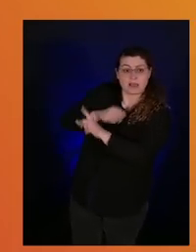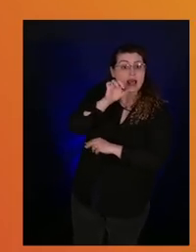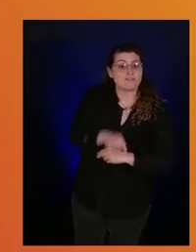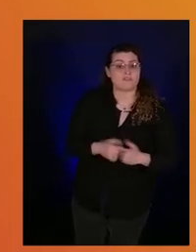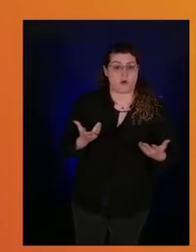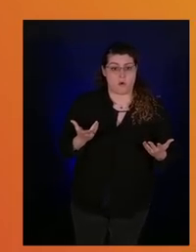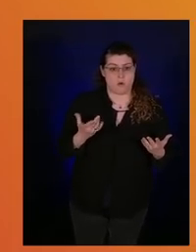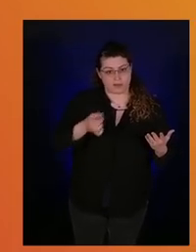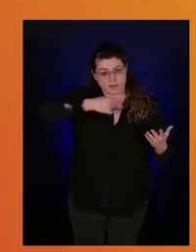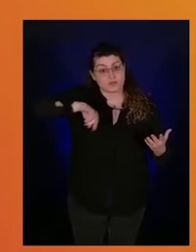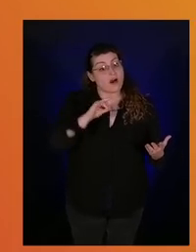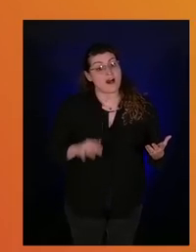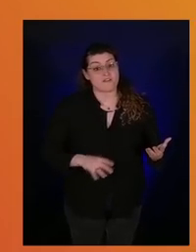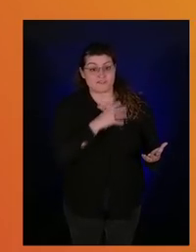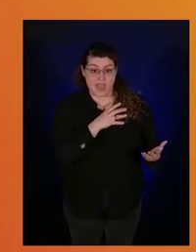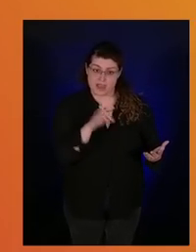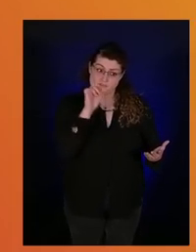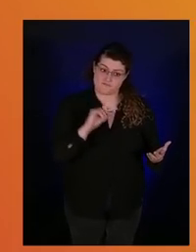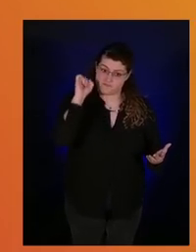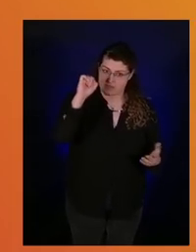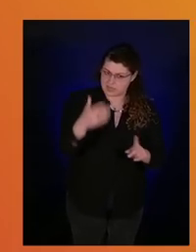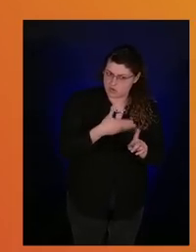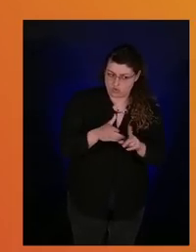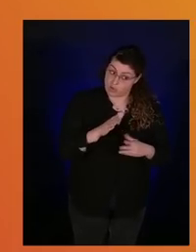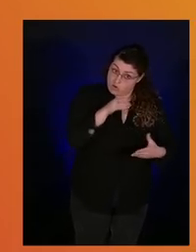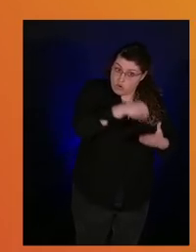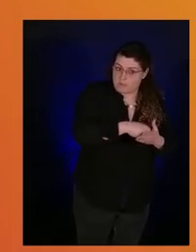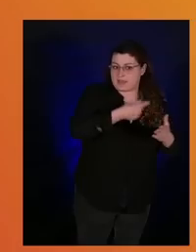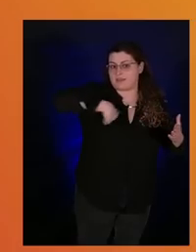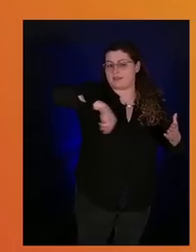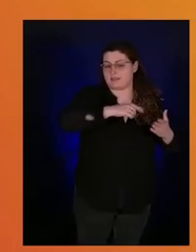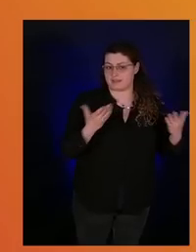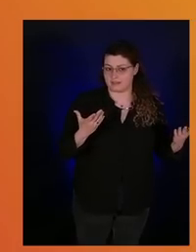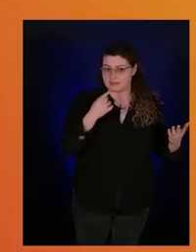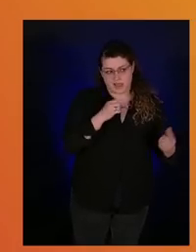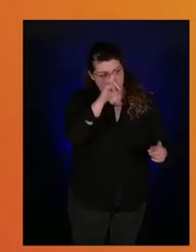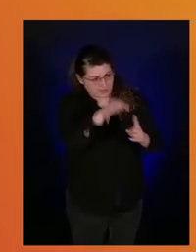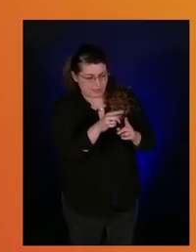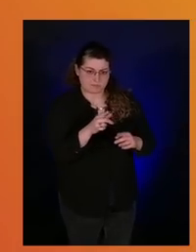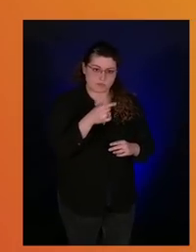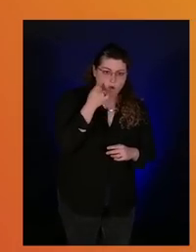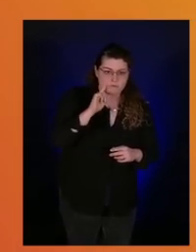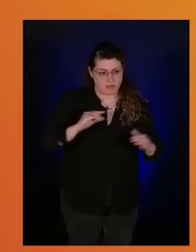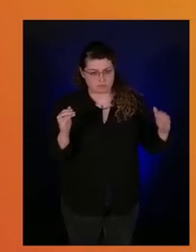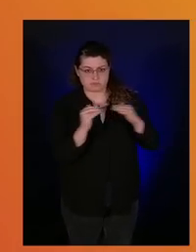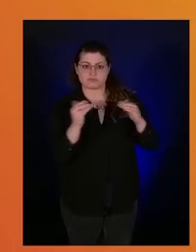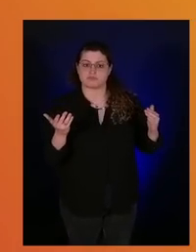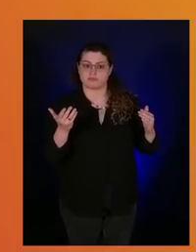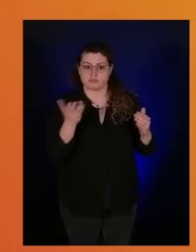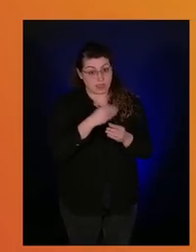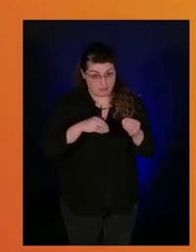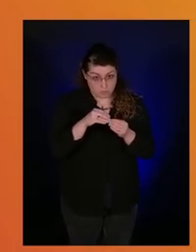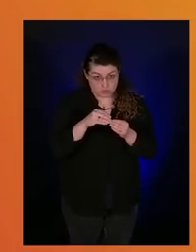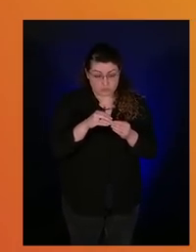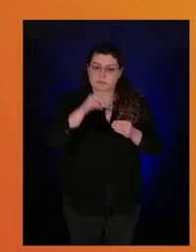notre CGT, qui porte un féminisme de lutte, rende incontournables les questions d'égalité femmes-hommes, avec en point d'orgue